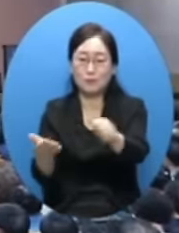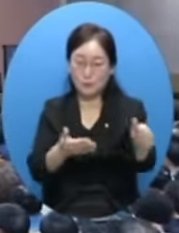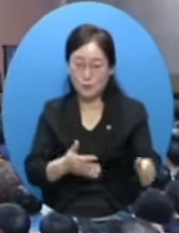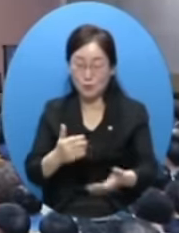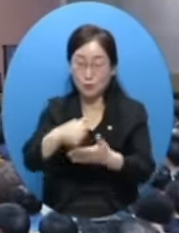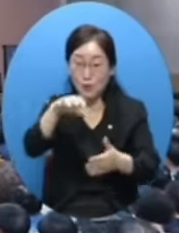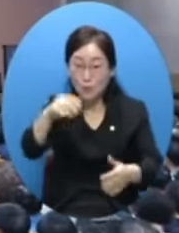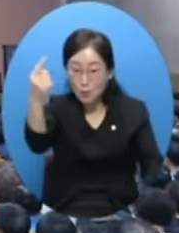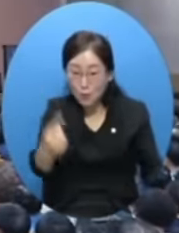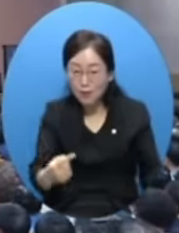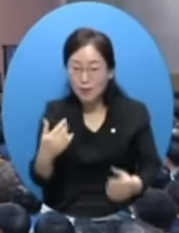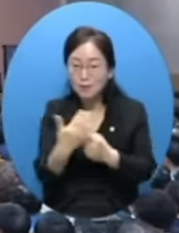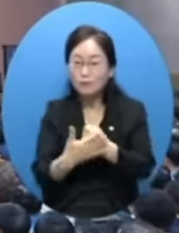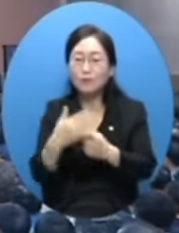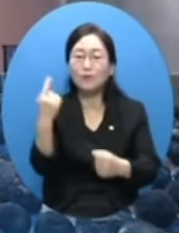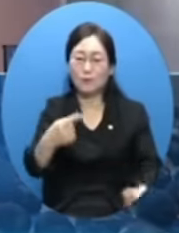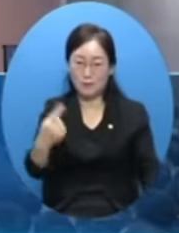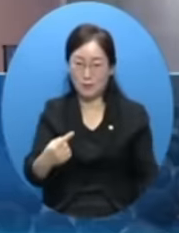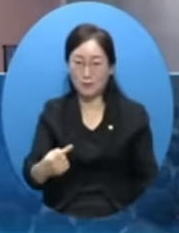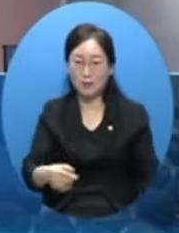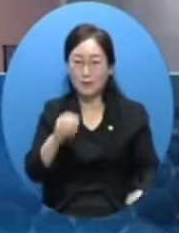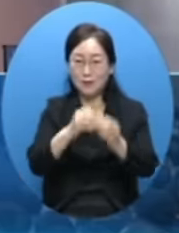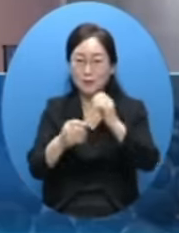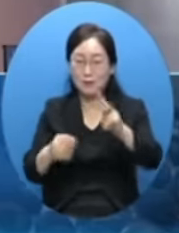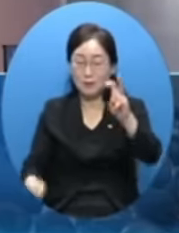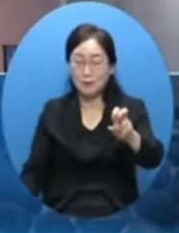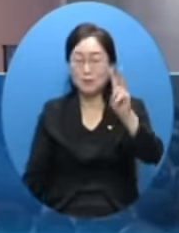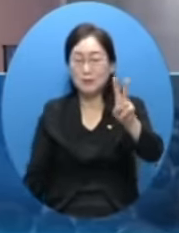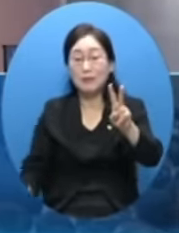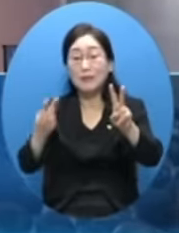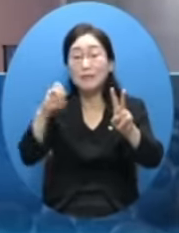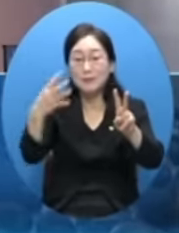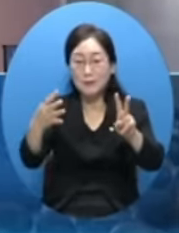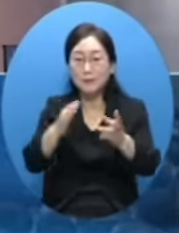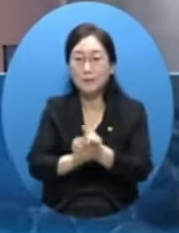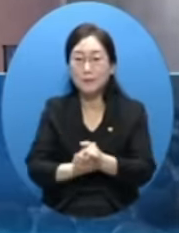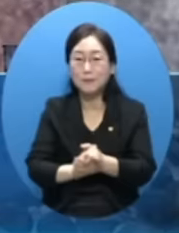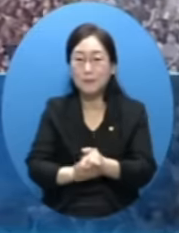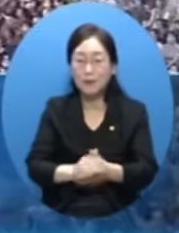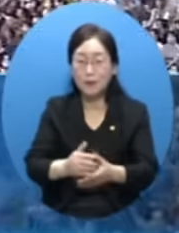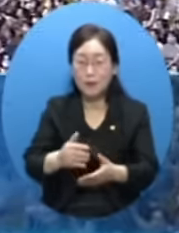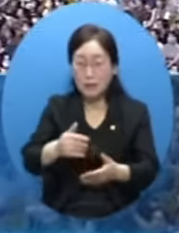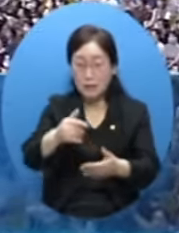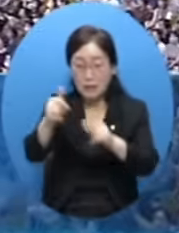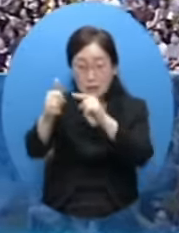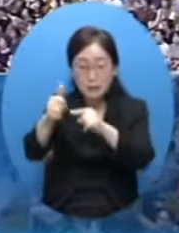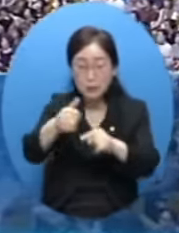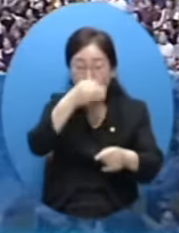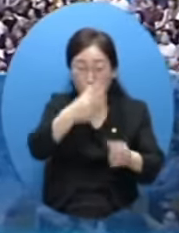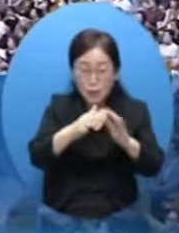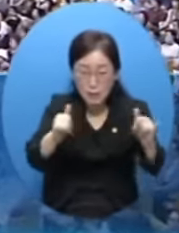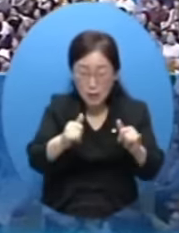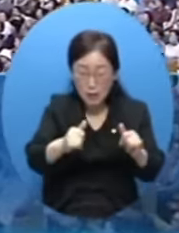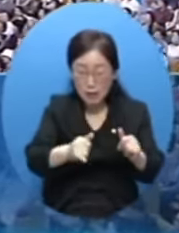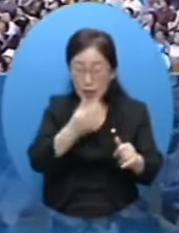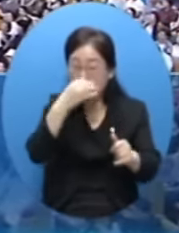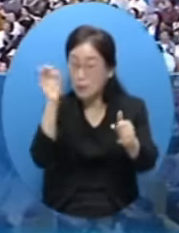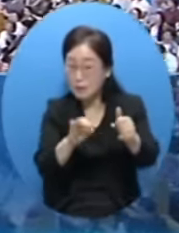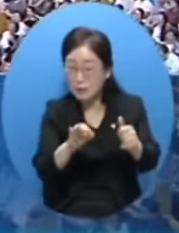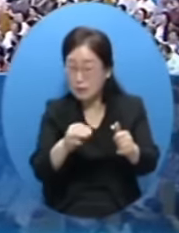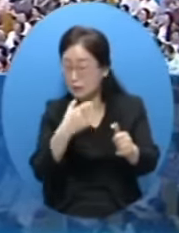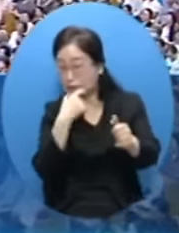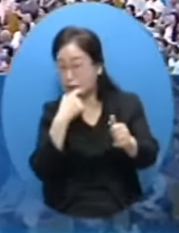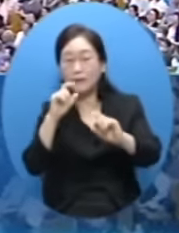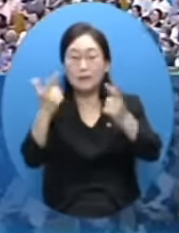주님의 은혜가 임합니다. 시편 22편 24절 26절입니다. 그는 곤고한 자의 곤고를 멸시하거나 싫어하지